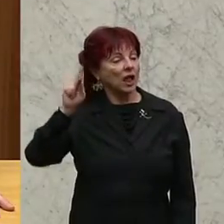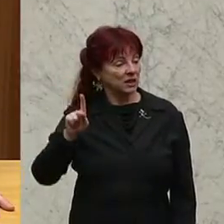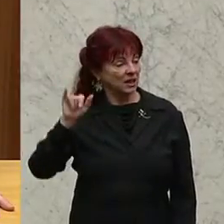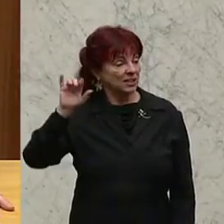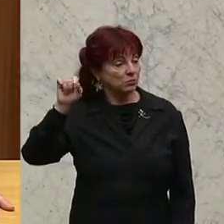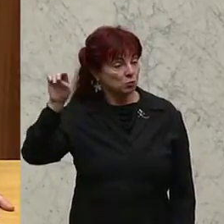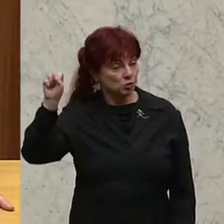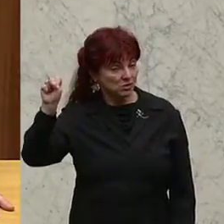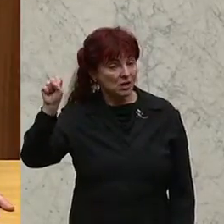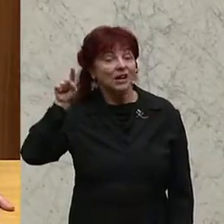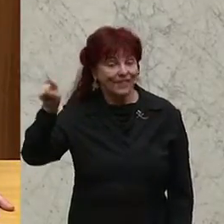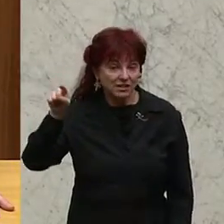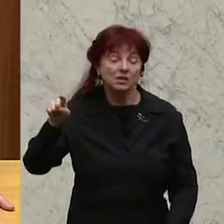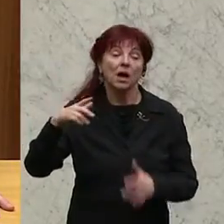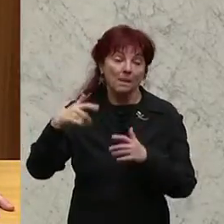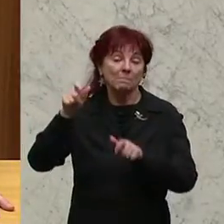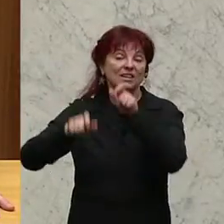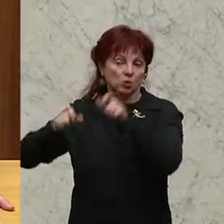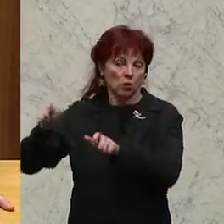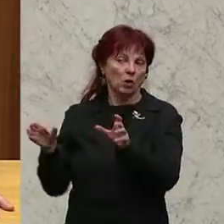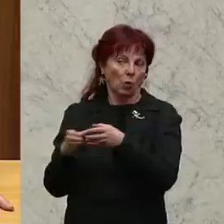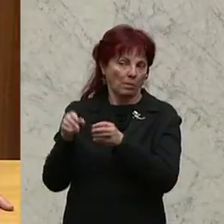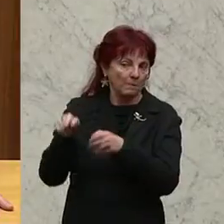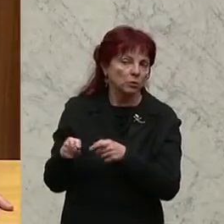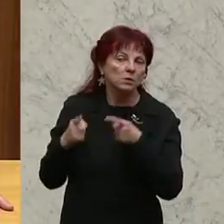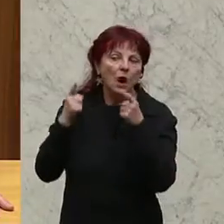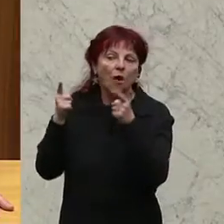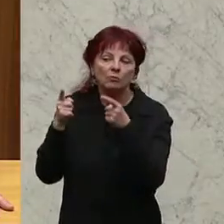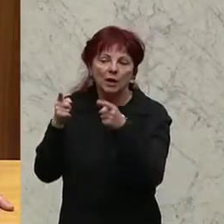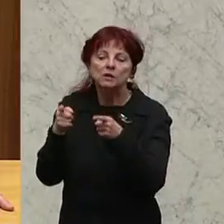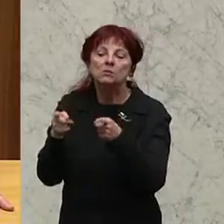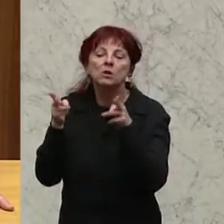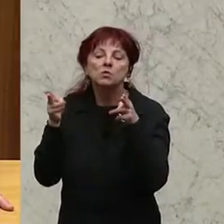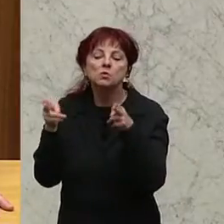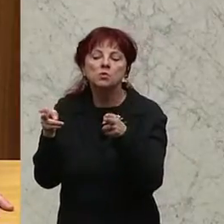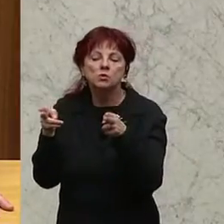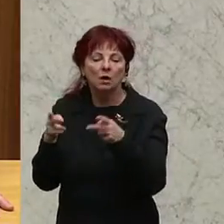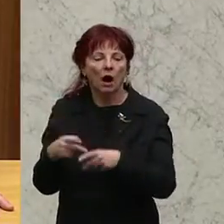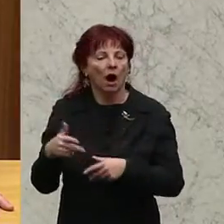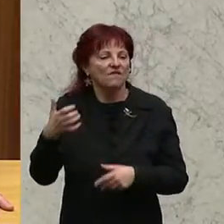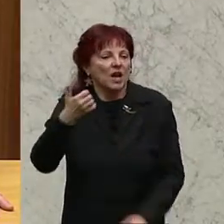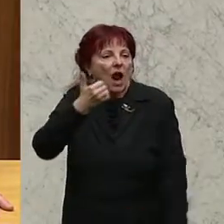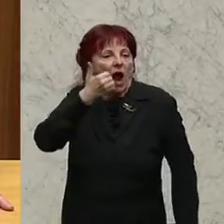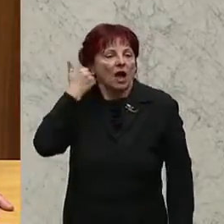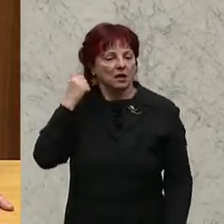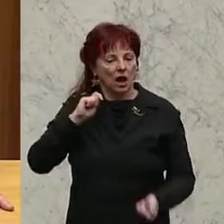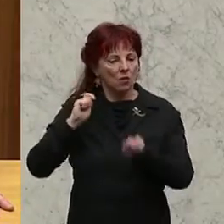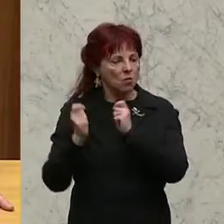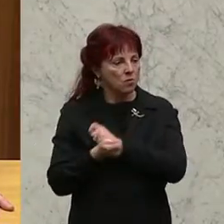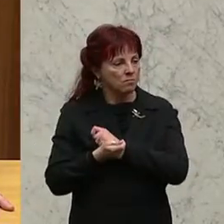Personengruppe haben, der man eine erhöhte Aufmerksamkeit widmen muss, Stichwort Radikalisierung, nämlich indem